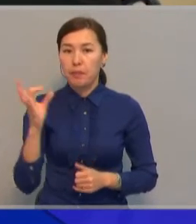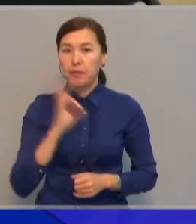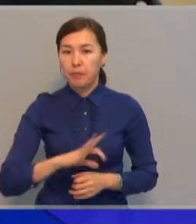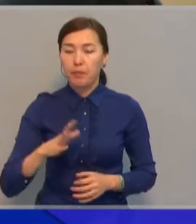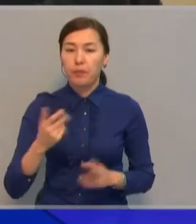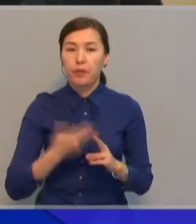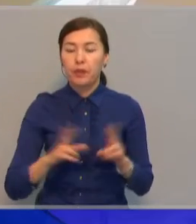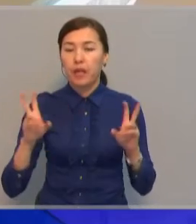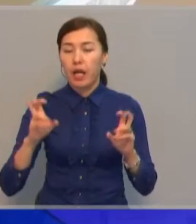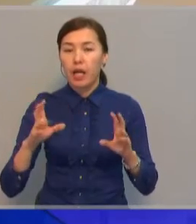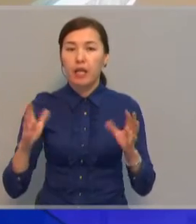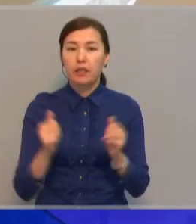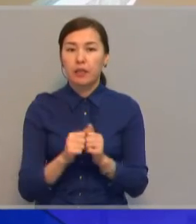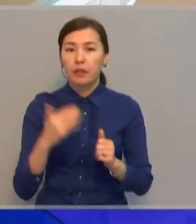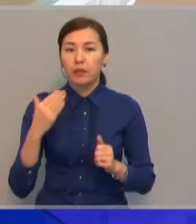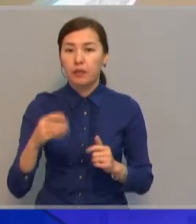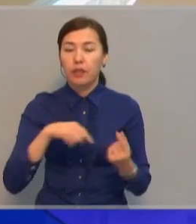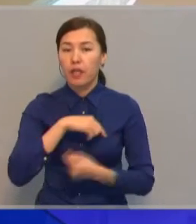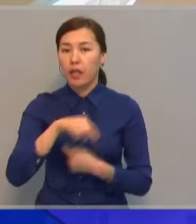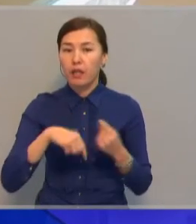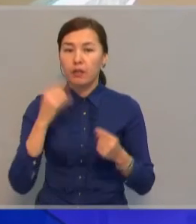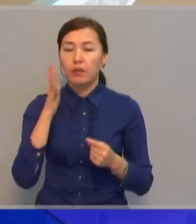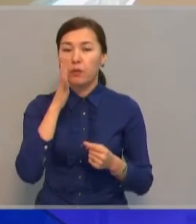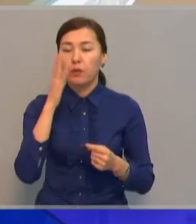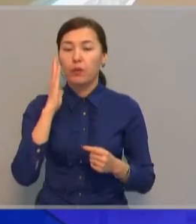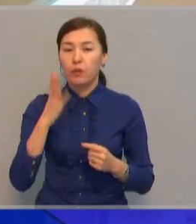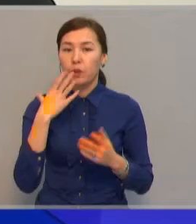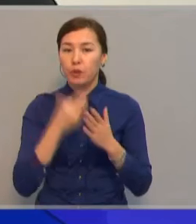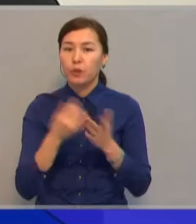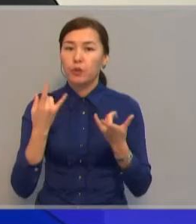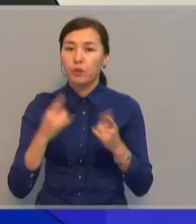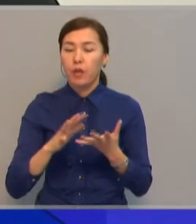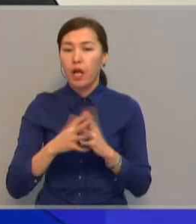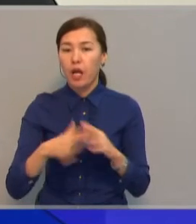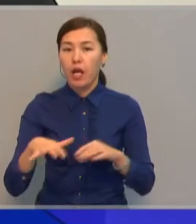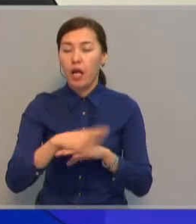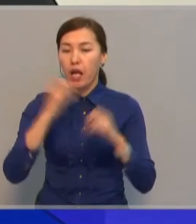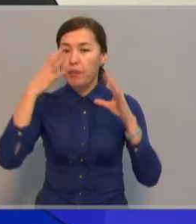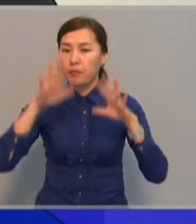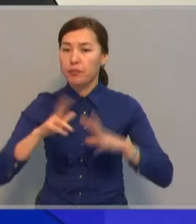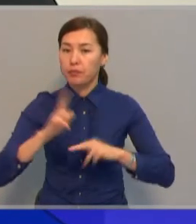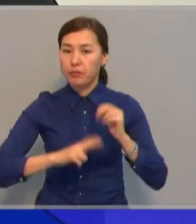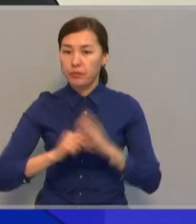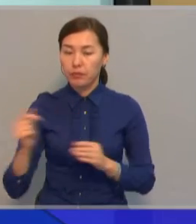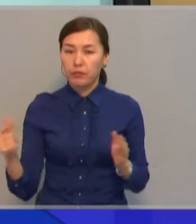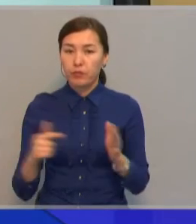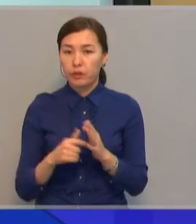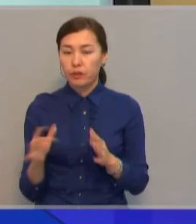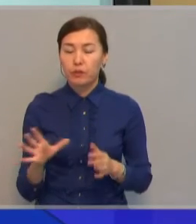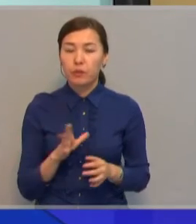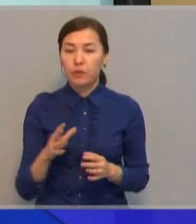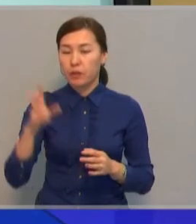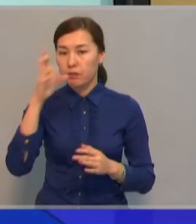пайдаң тисін. Осы қағиданы жанына сергеткен кәсіпкер алдағы уақытта өзі туып өскен өлкесіне мәдениет ошағын салып беруді мақсат етіп